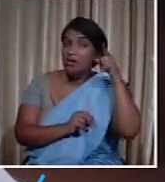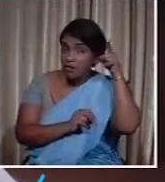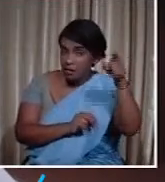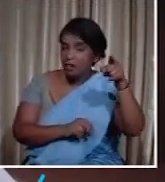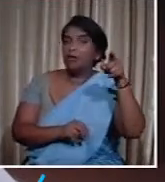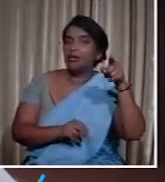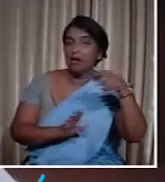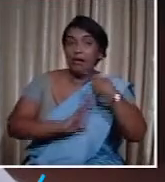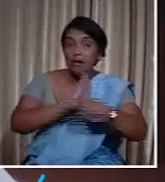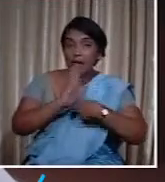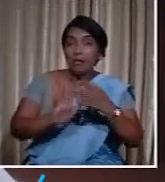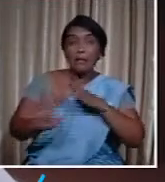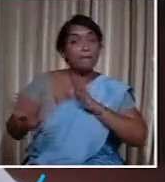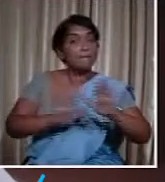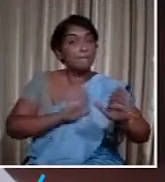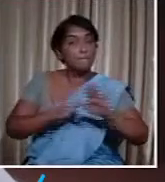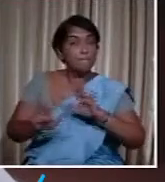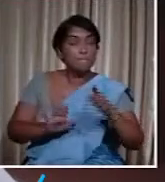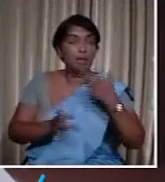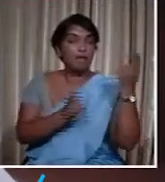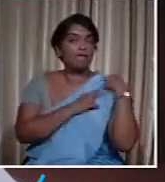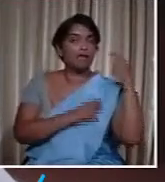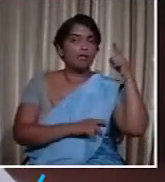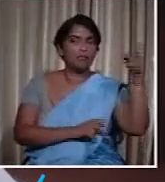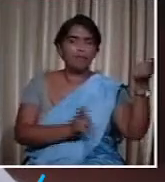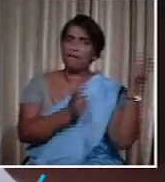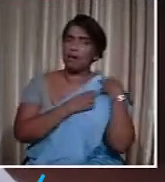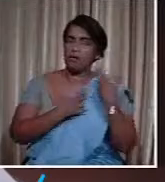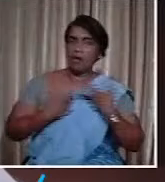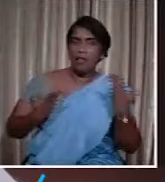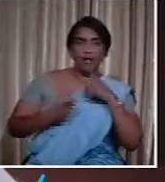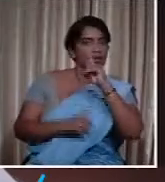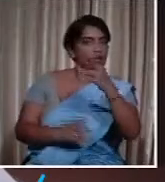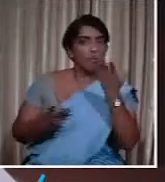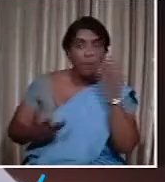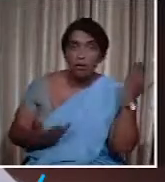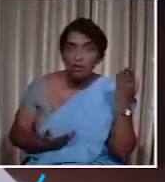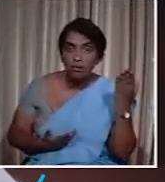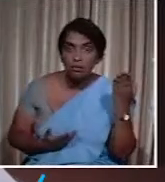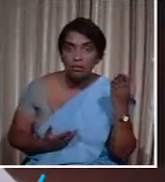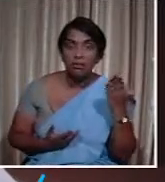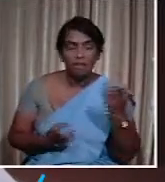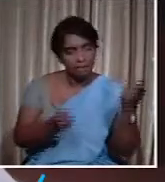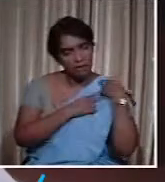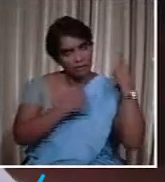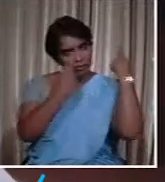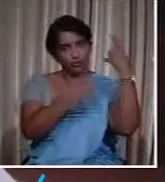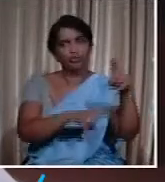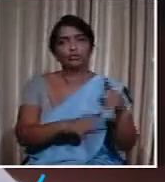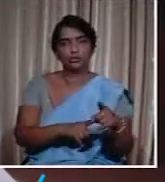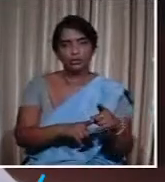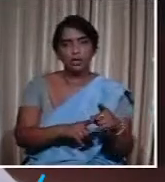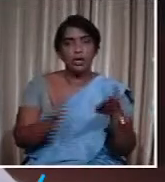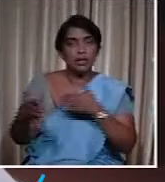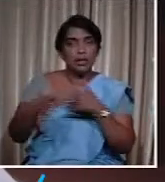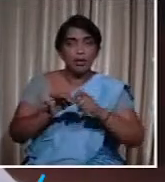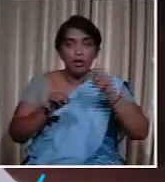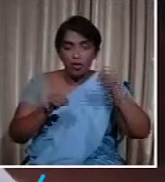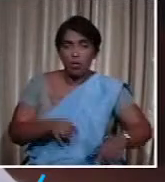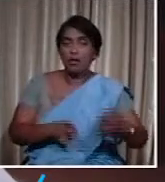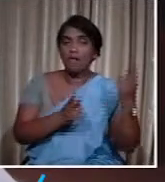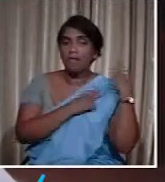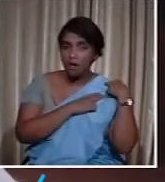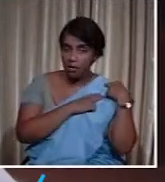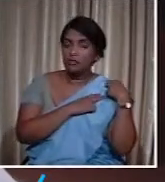ඔහු තමයි මේ රට පාලනය කිරීම පිළිබඳ පාලකයා. ඔහු මේ වගකීමෙන් අත්හරින්න පුළුවන්ද? වග කියන්න උනා. මේ කැබිනට් මණ්ඩලයට ඒ වගකීමෙන්